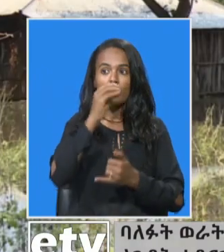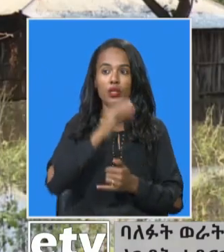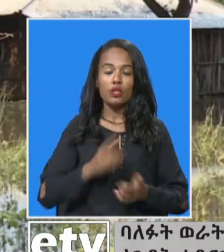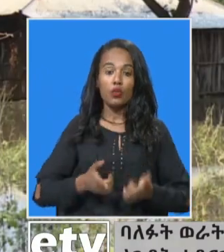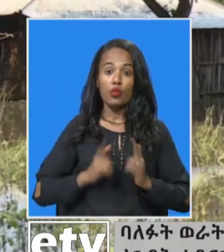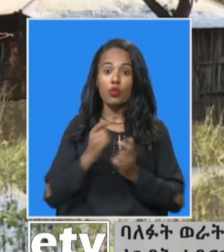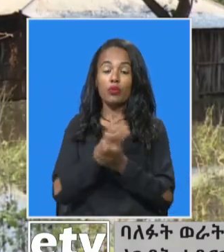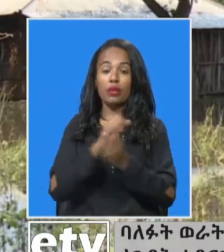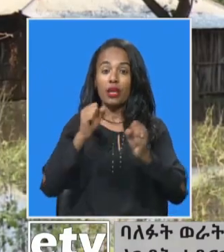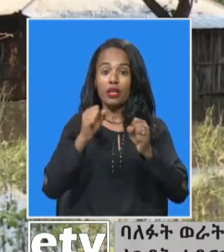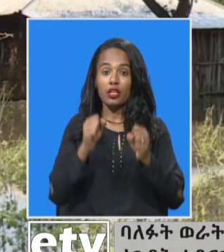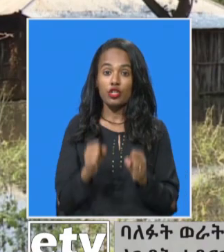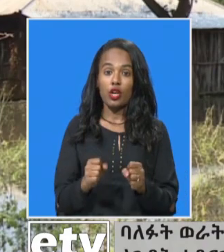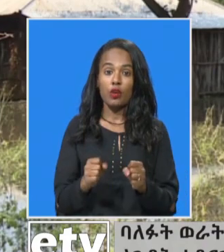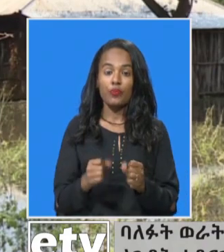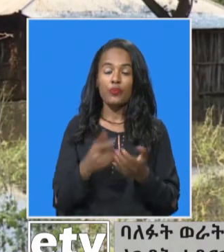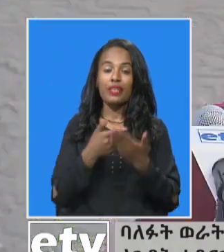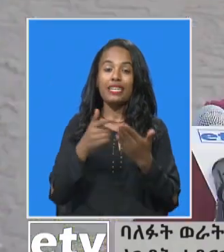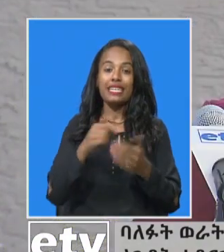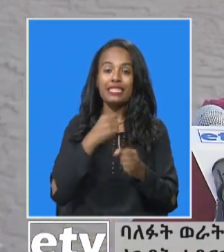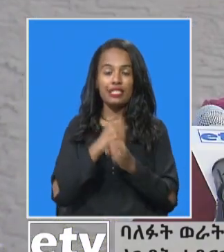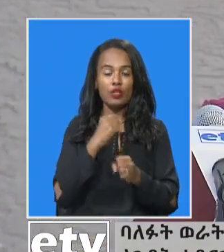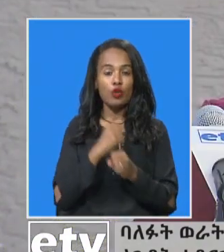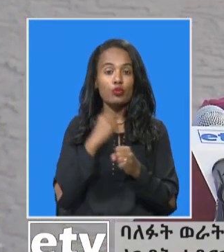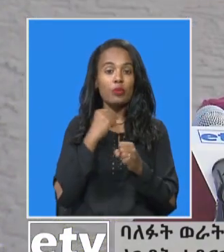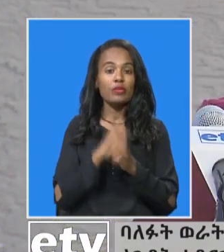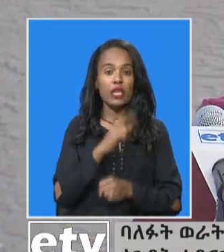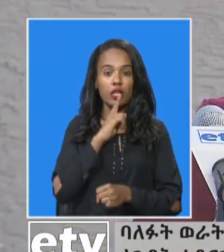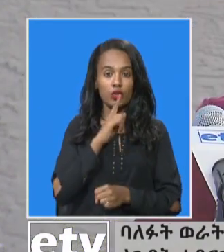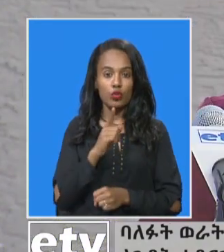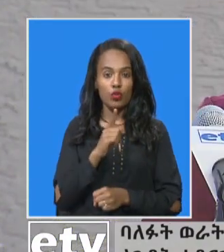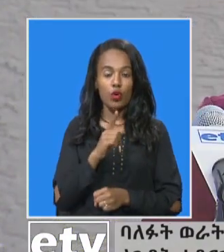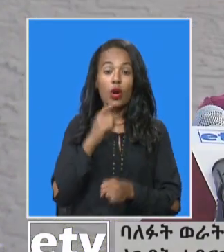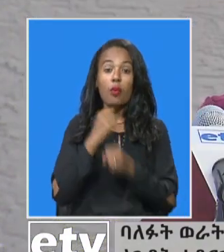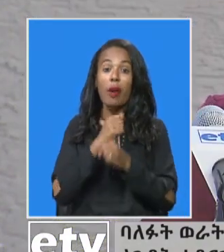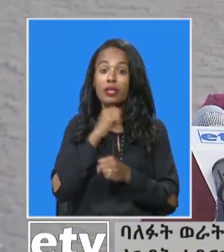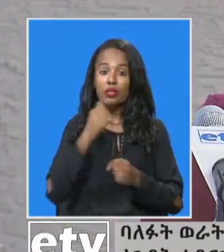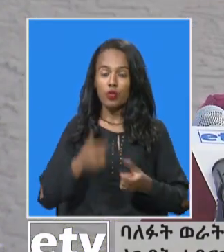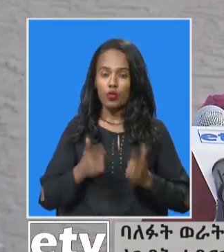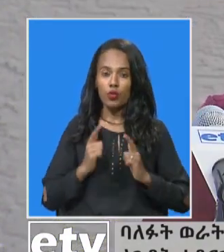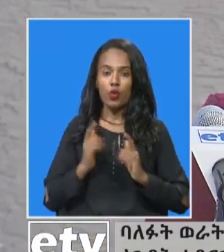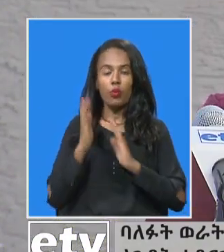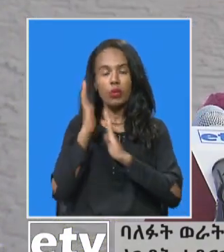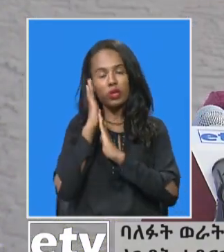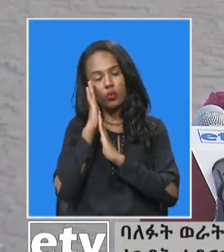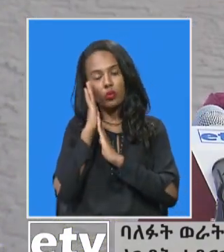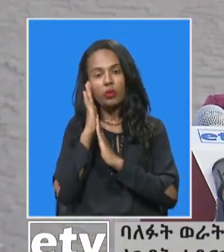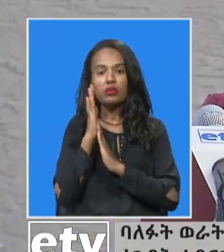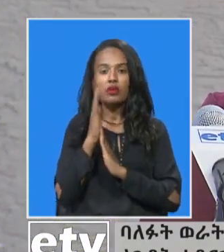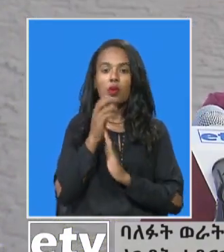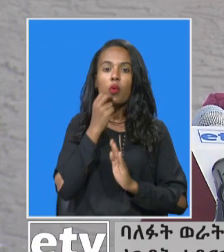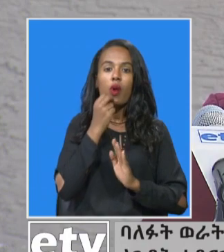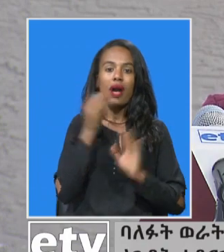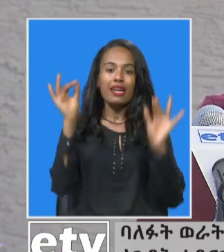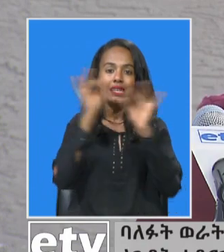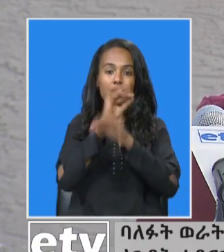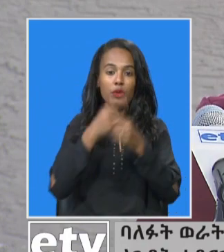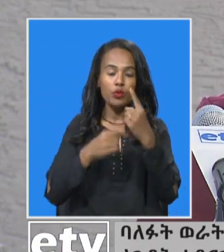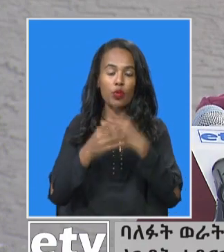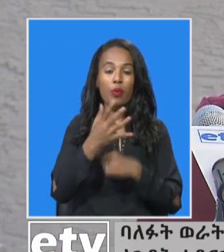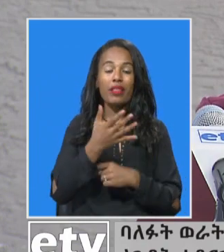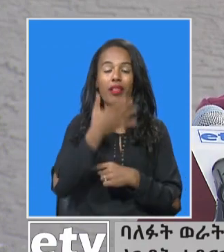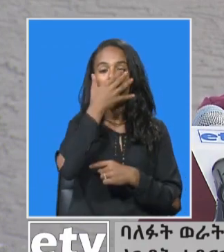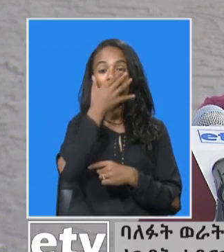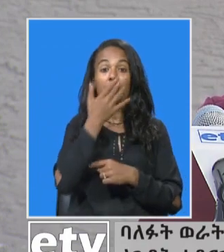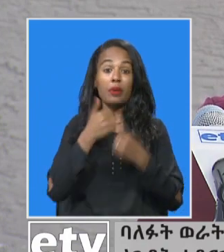እኮ መታደግ የተቻለው እነዚህ ስራዎች በመሰራታቸው ነው። ባይሰሩ ኖሮ በተኙበት ሄደ ሁሉ ውሃ ለሊት ላይ ሄዶ መታፈን ሁላ